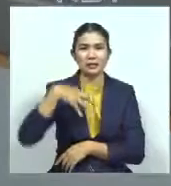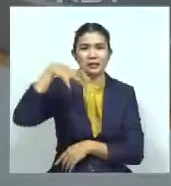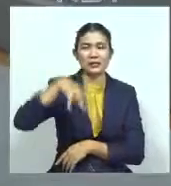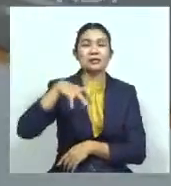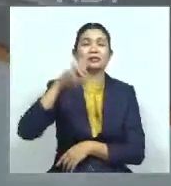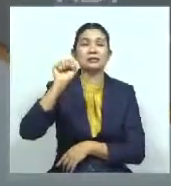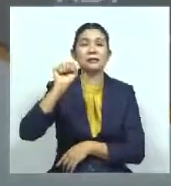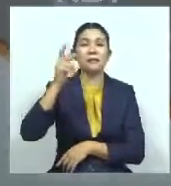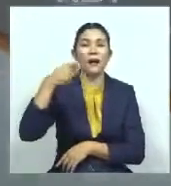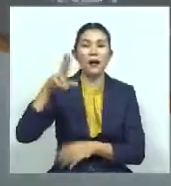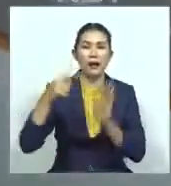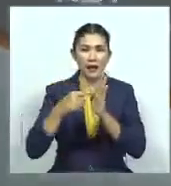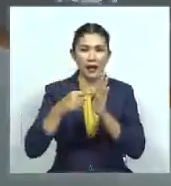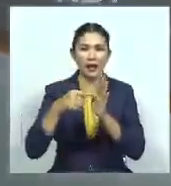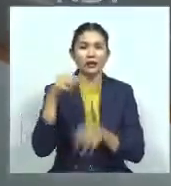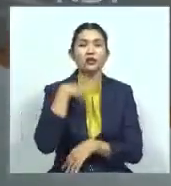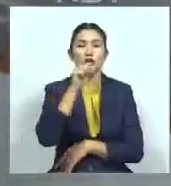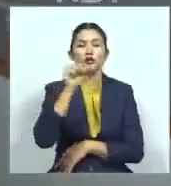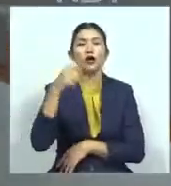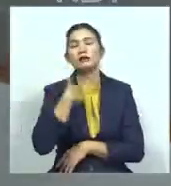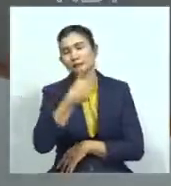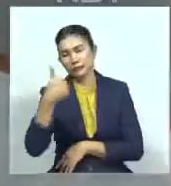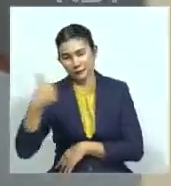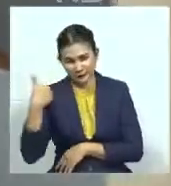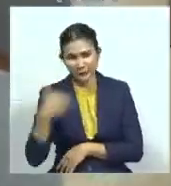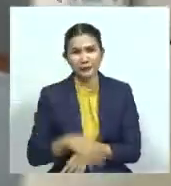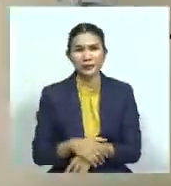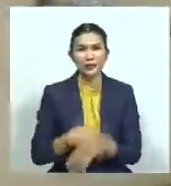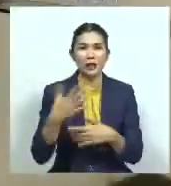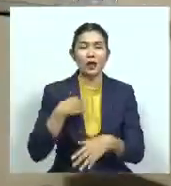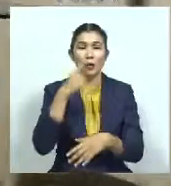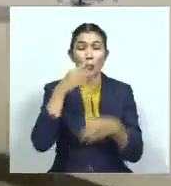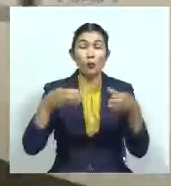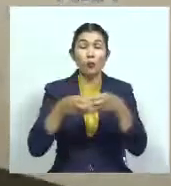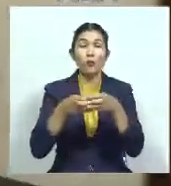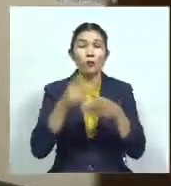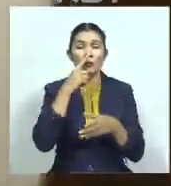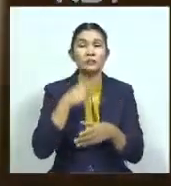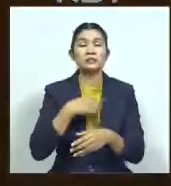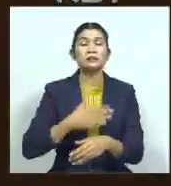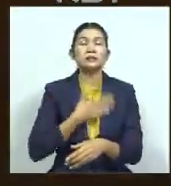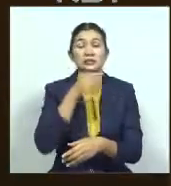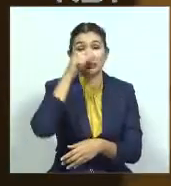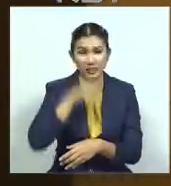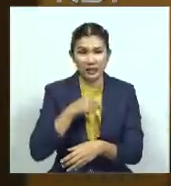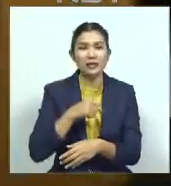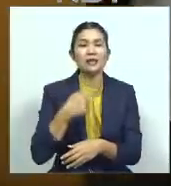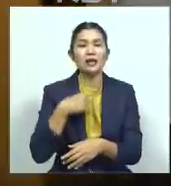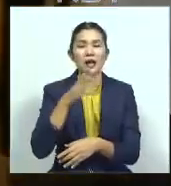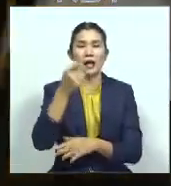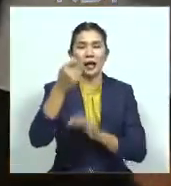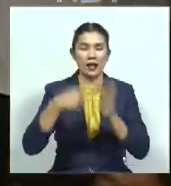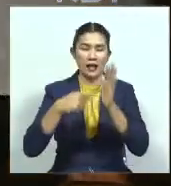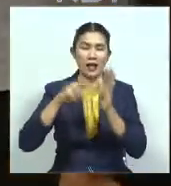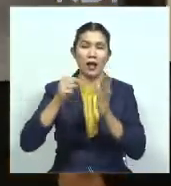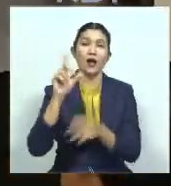กับสสคนอื่นๆนะคะด้านพรรคภูมิใจไทยนายพราดรปริศนานันทกุลสสอ่างทองก็ได้เดินทาง